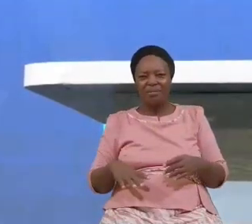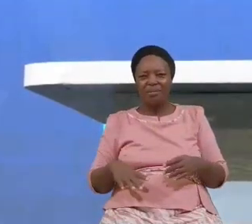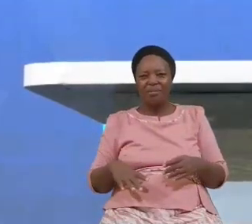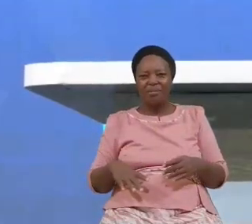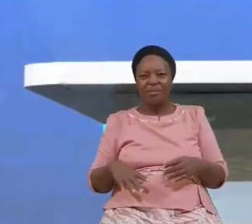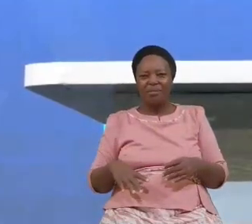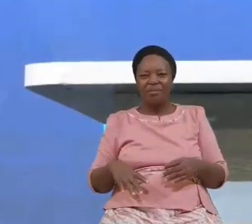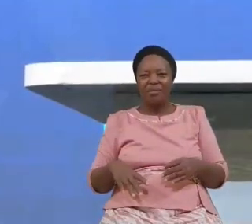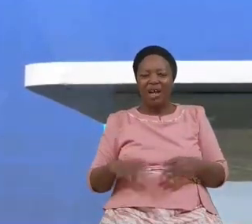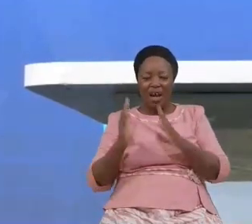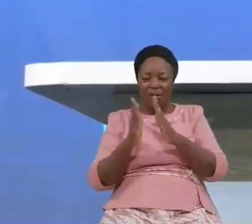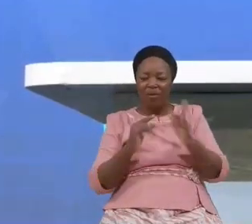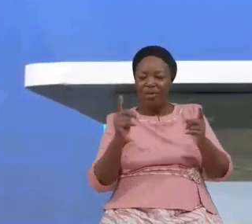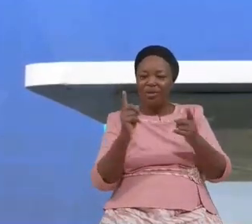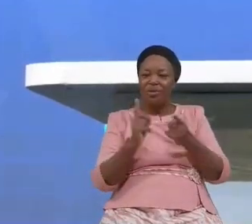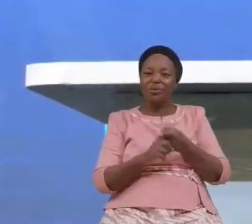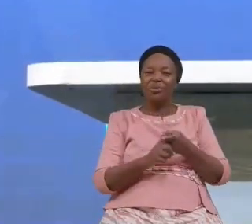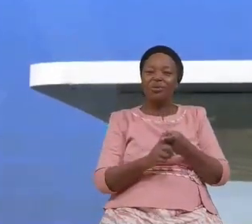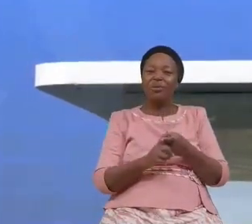conformément